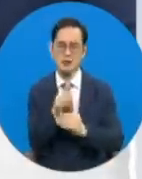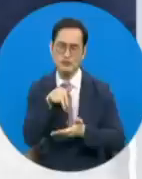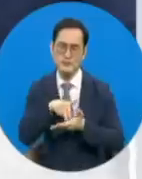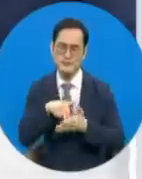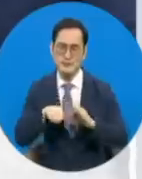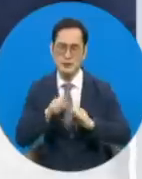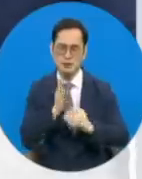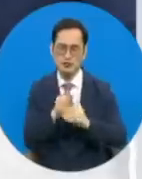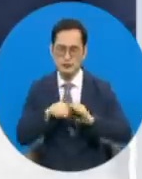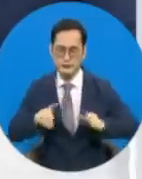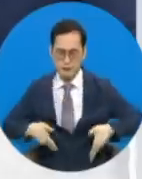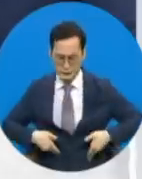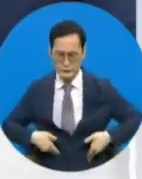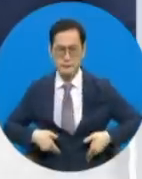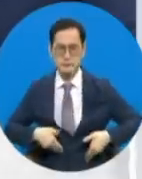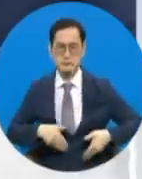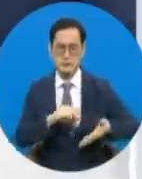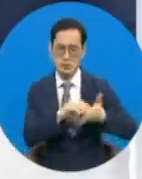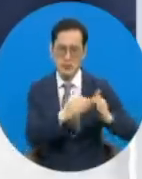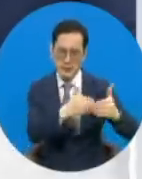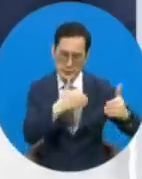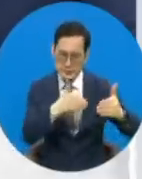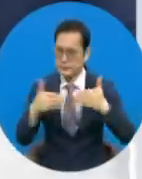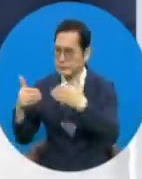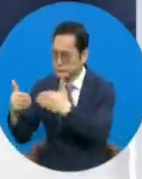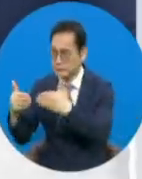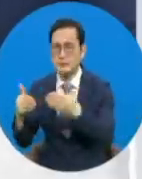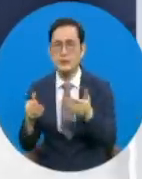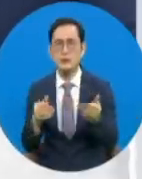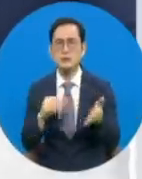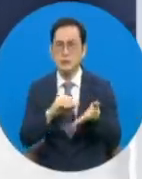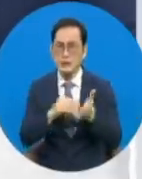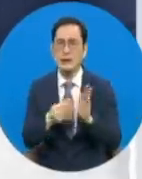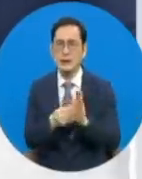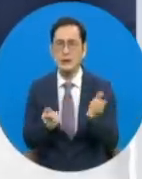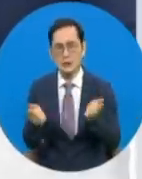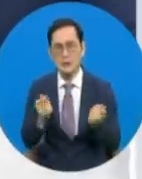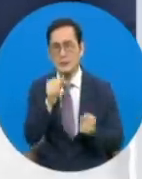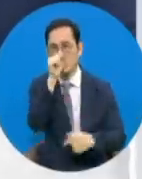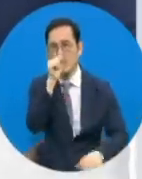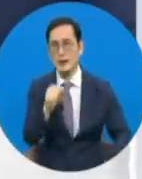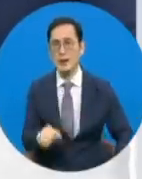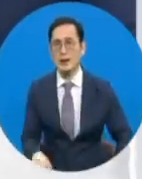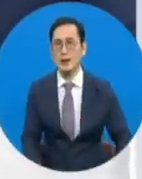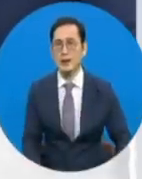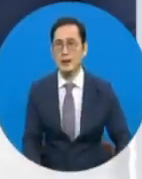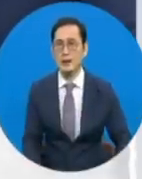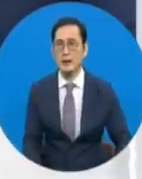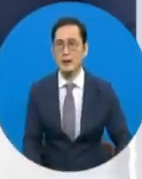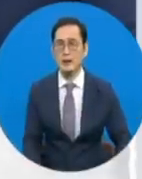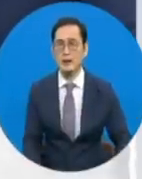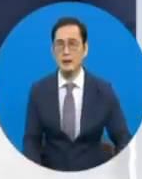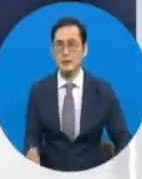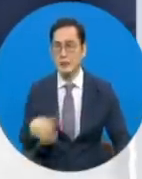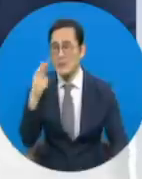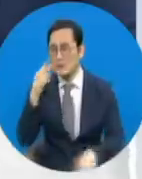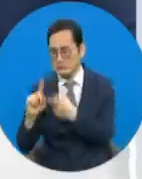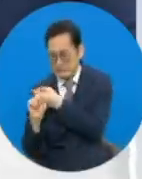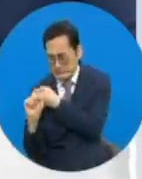중립적으로 중립 외교만 지켜서 우리의 국익, 우리의 실리만 찾으면 되는데 여기서 굳이 안 해도 될 배팅을